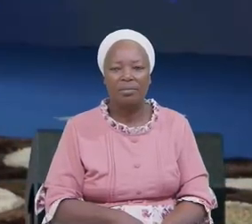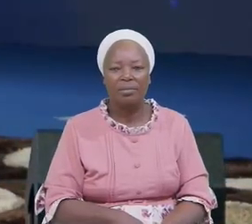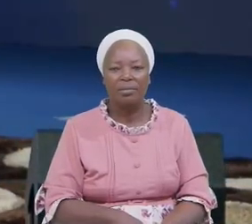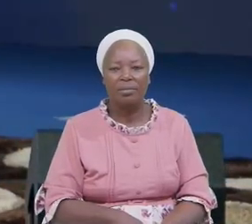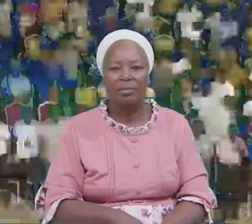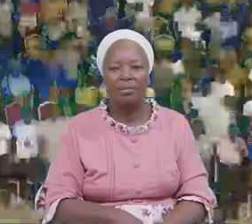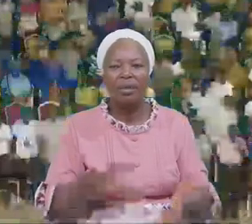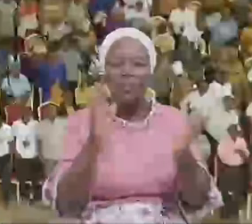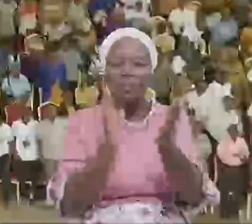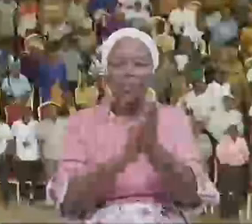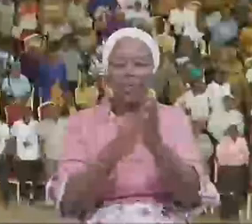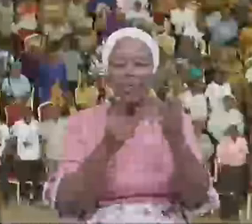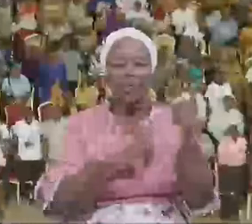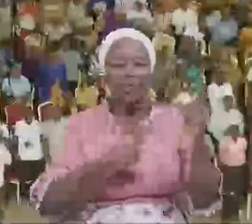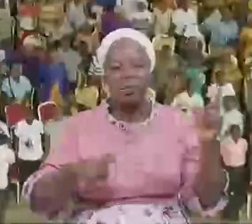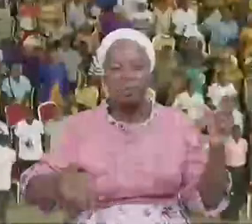Gloire à Dieu.